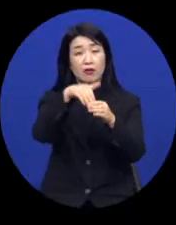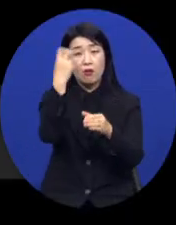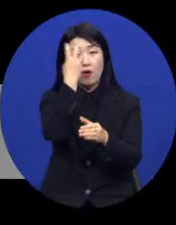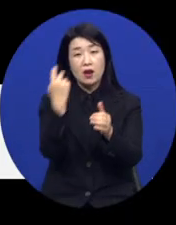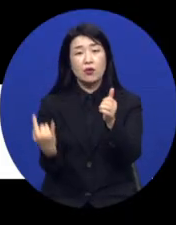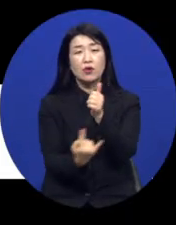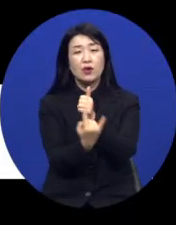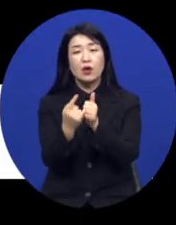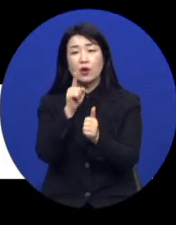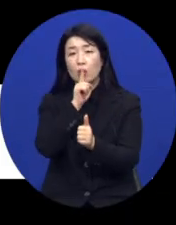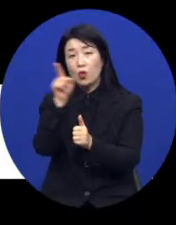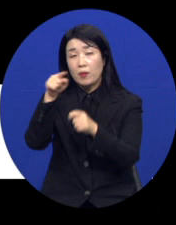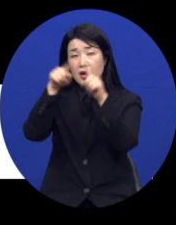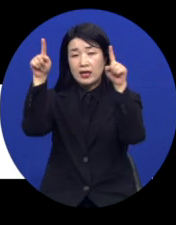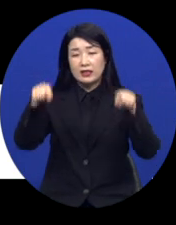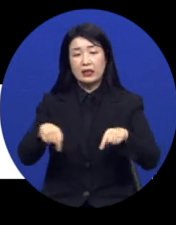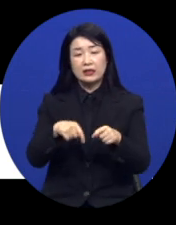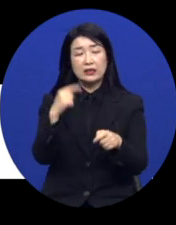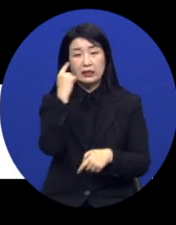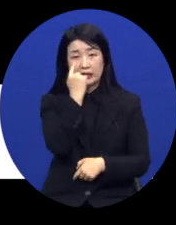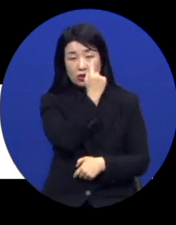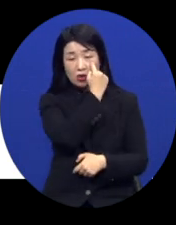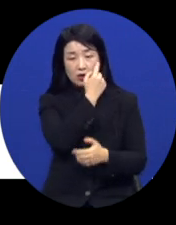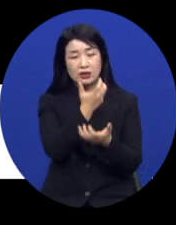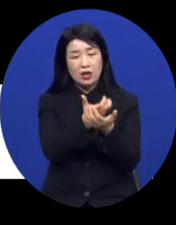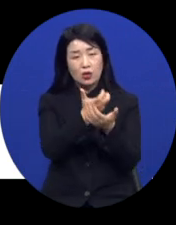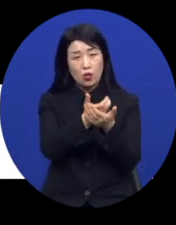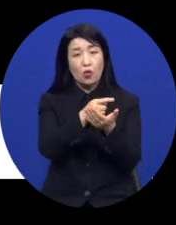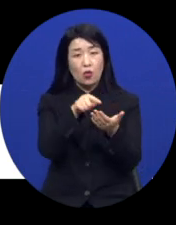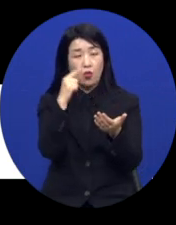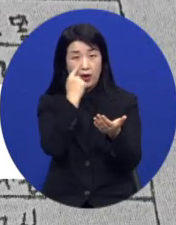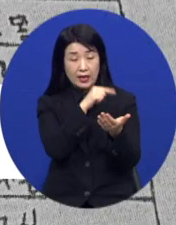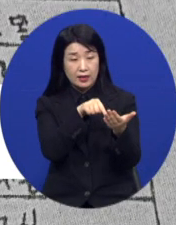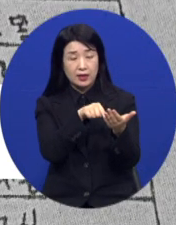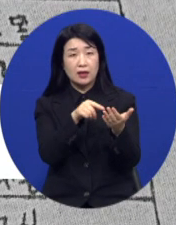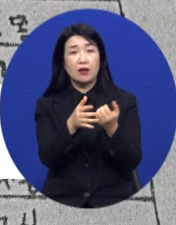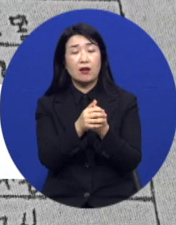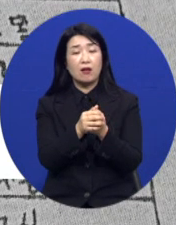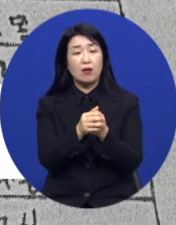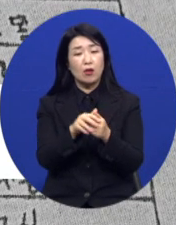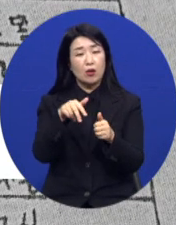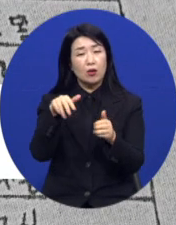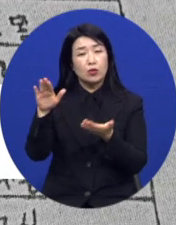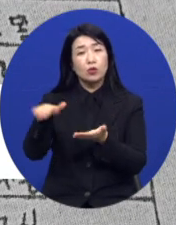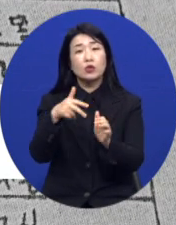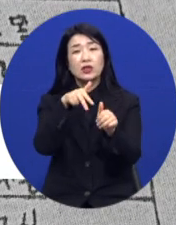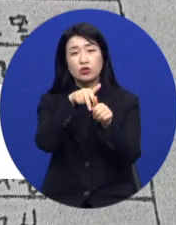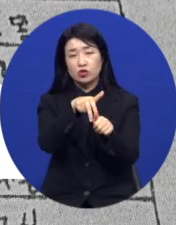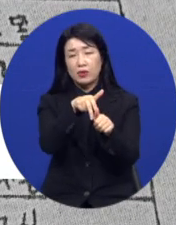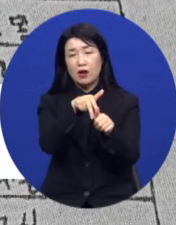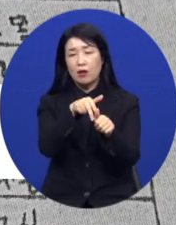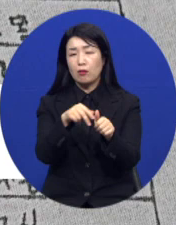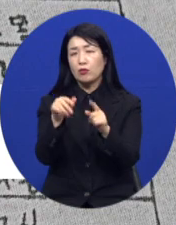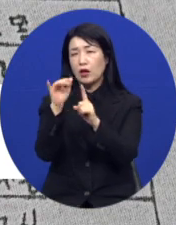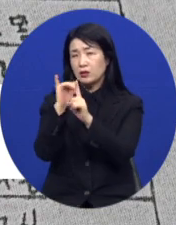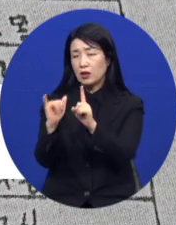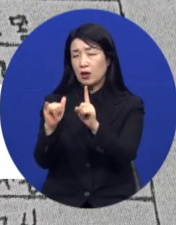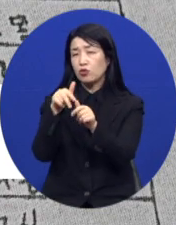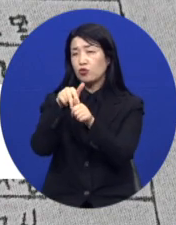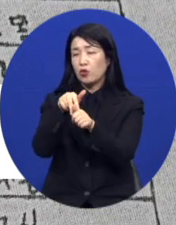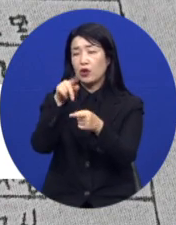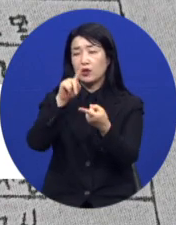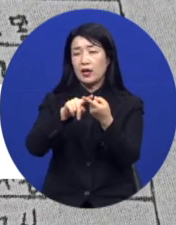제주도선거관리위원회의 고발장과 함께 증거자료로 제출된 문건입니다. 도지사에 출마할 것으로 예상되는 모 인사에 대한